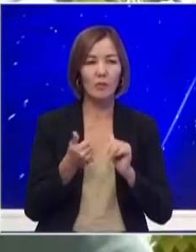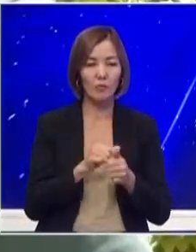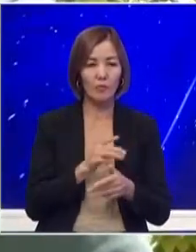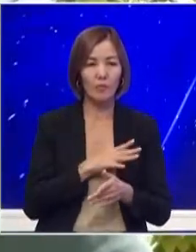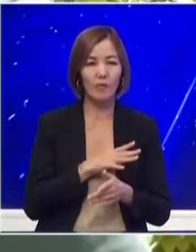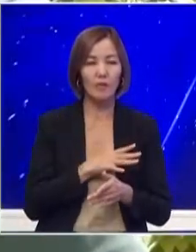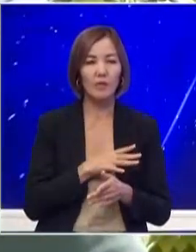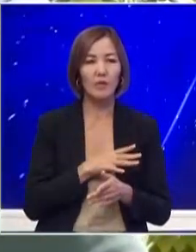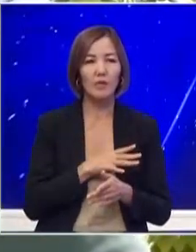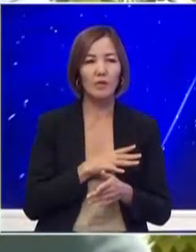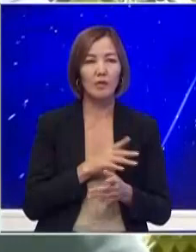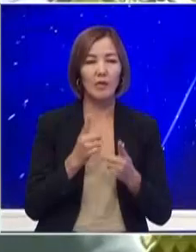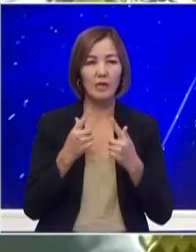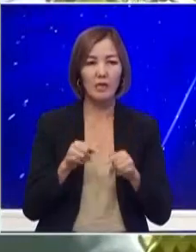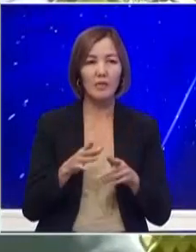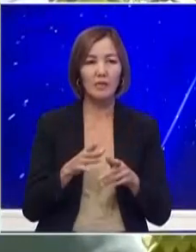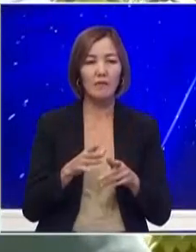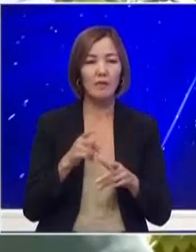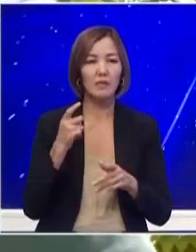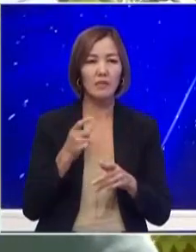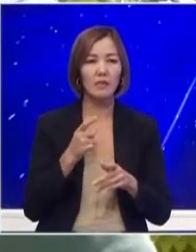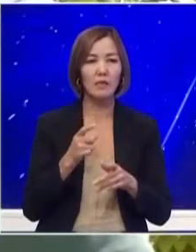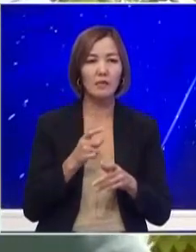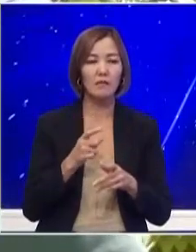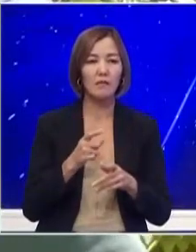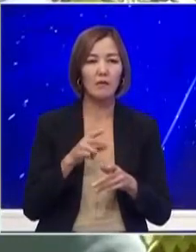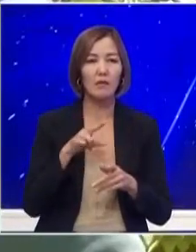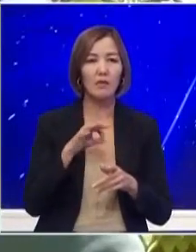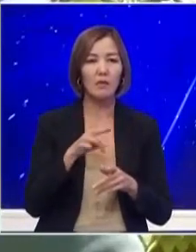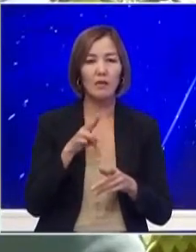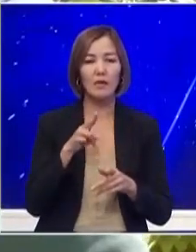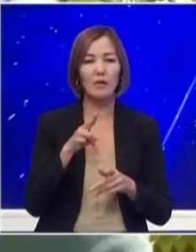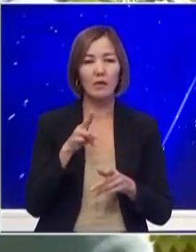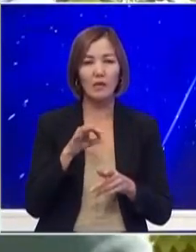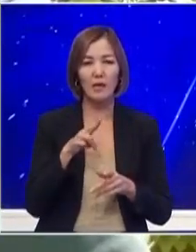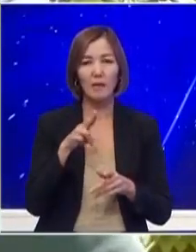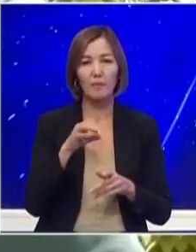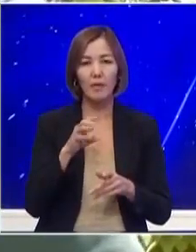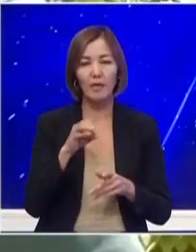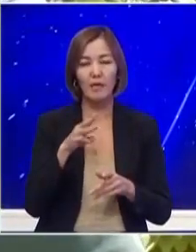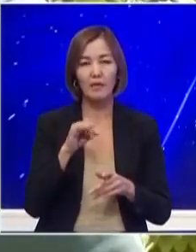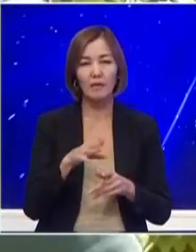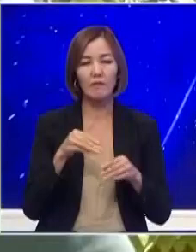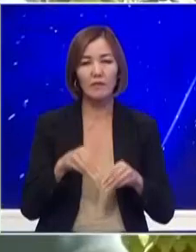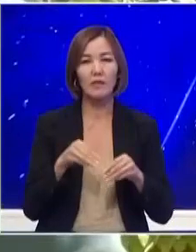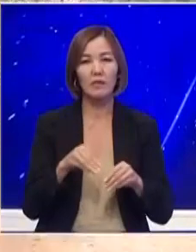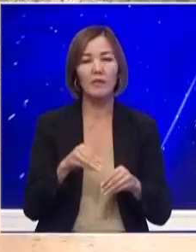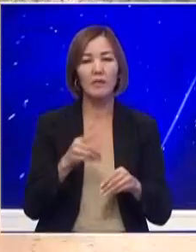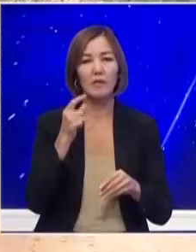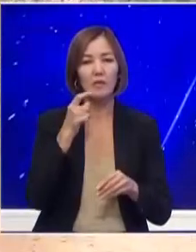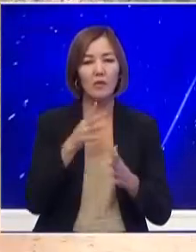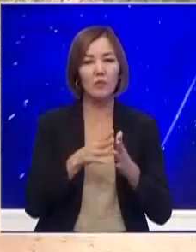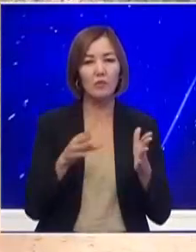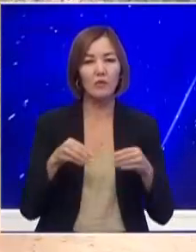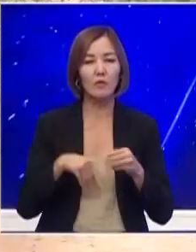и потом уже организовали сельскохозяйственный производственный кооператив. И на базе этого кооператива мы начали сеять сахарную свеклу.